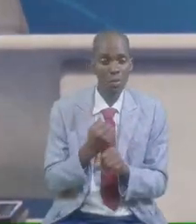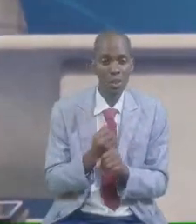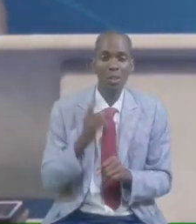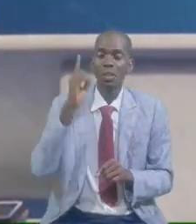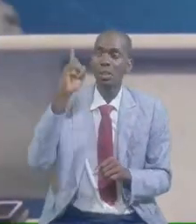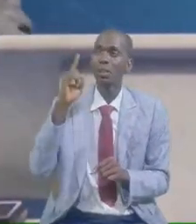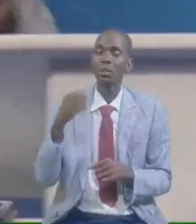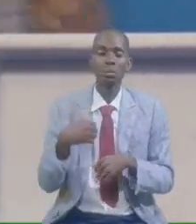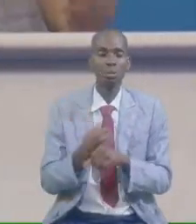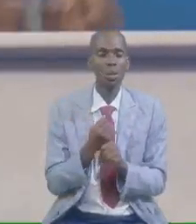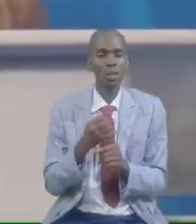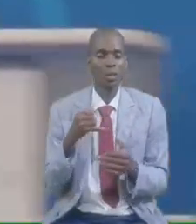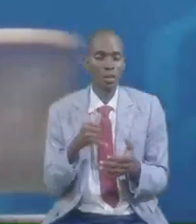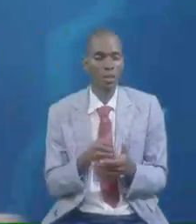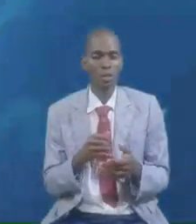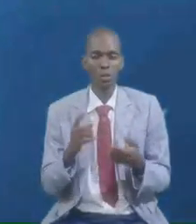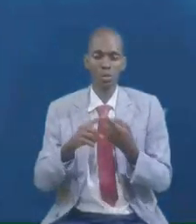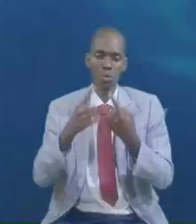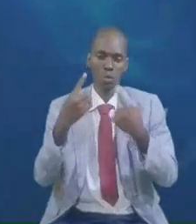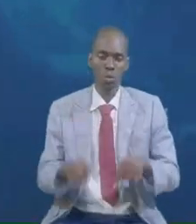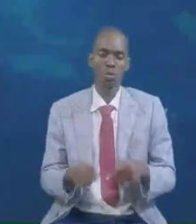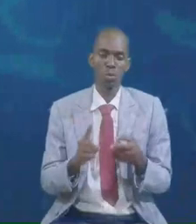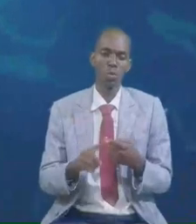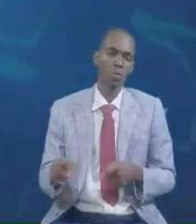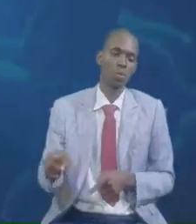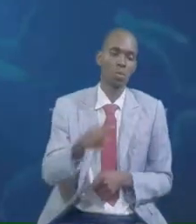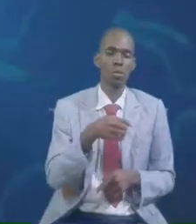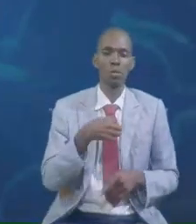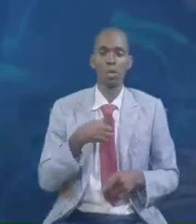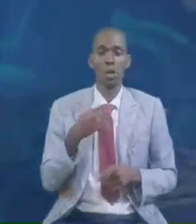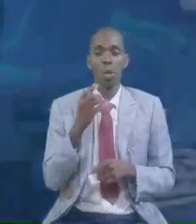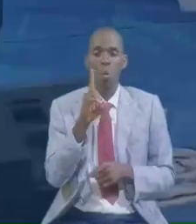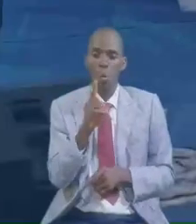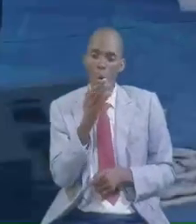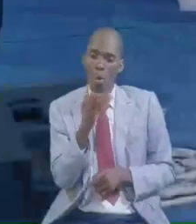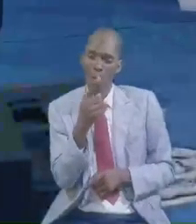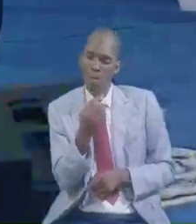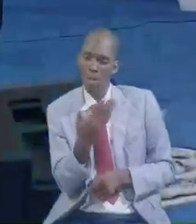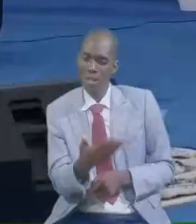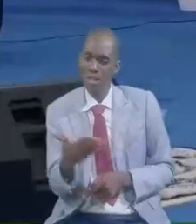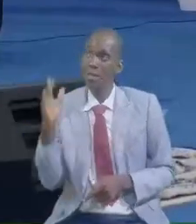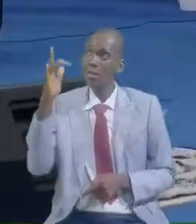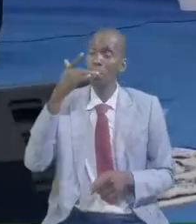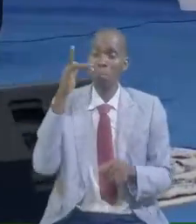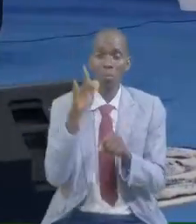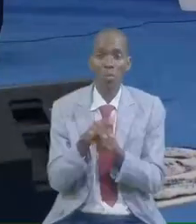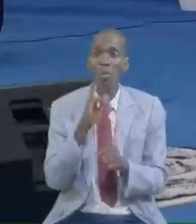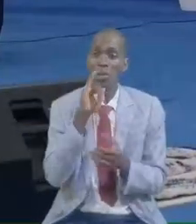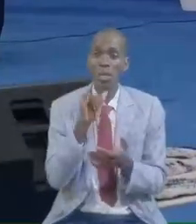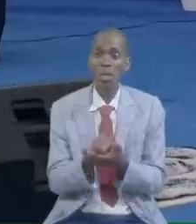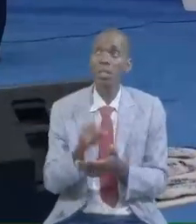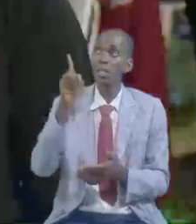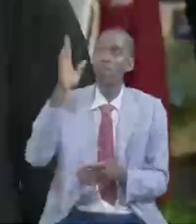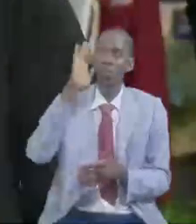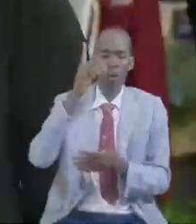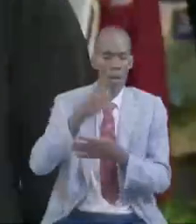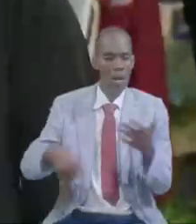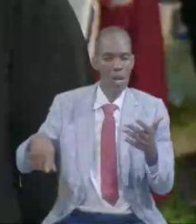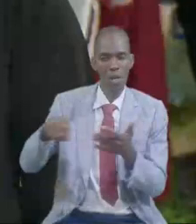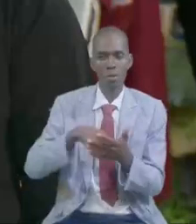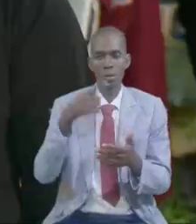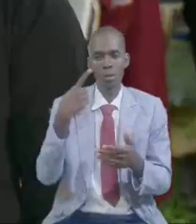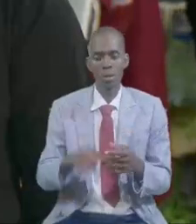il accomplit tout pour nous. Et lui, des choses qu'il a déclarées, c'est qu'il va annuler la malédiction. Il va ôter